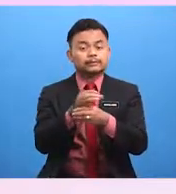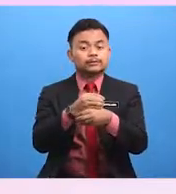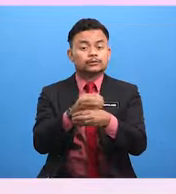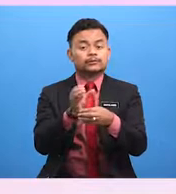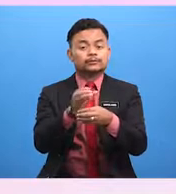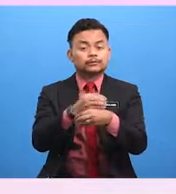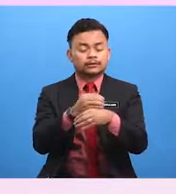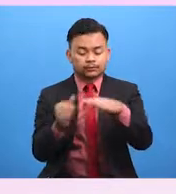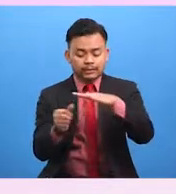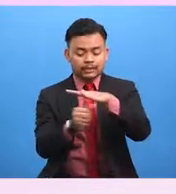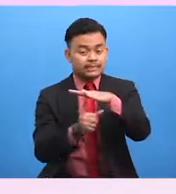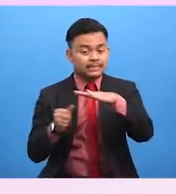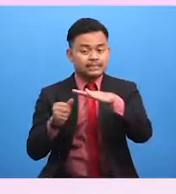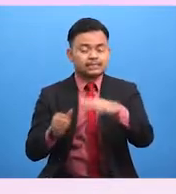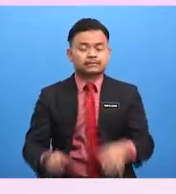bentuk-bentuk asas.